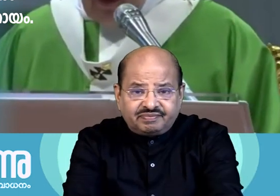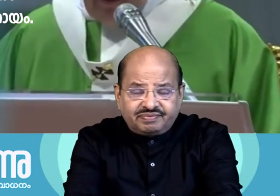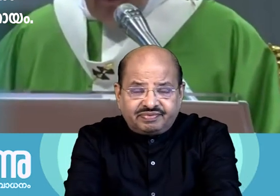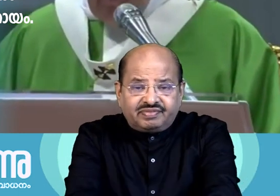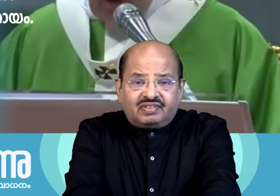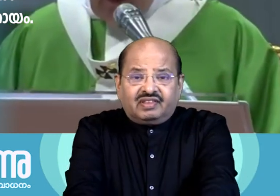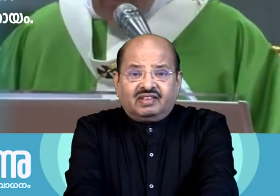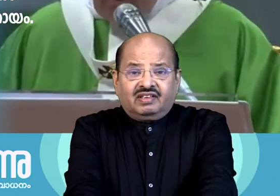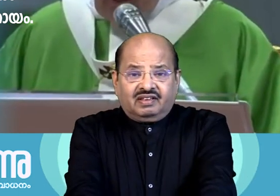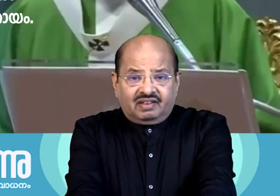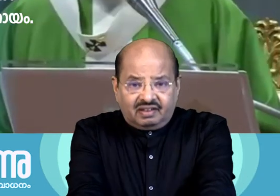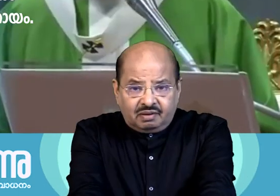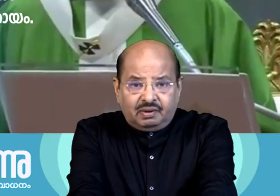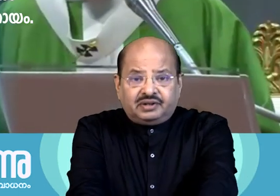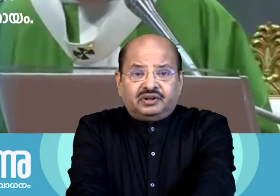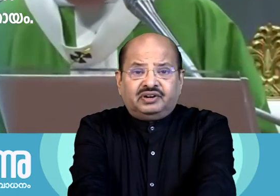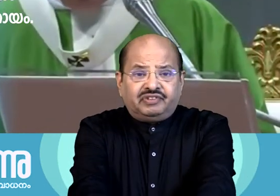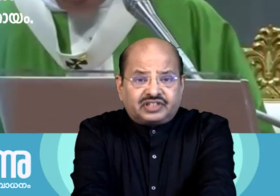നോക്കാതെ